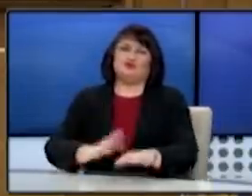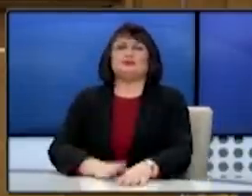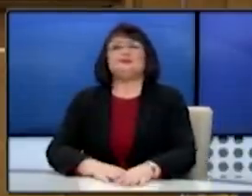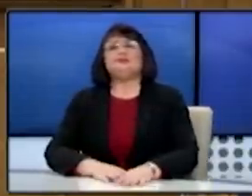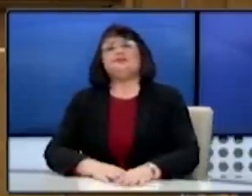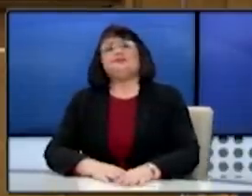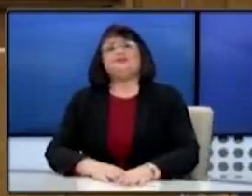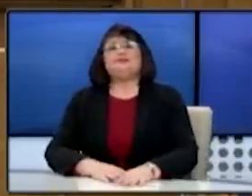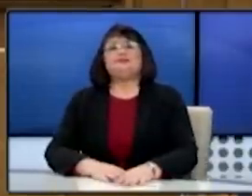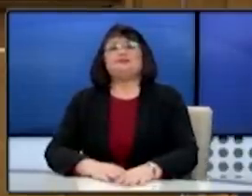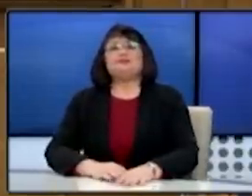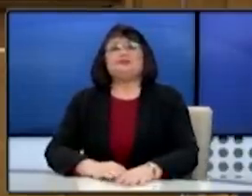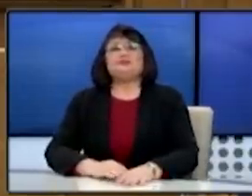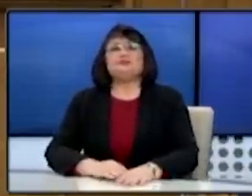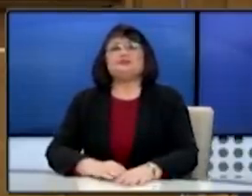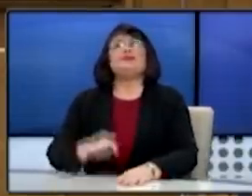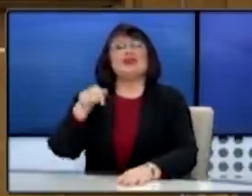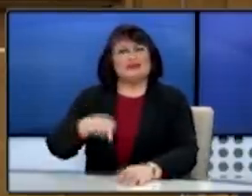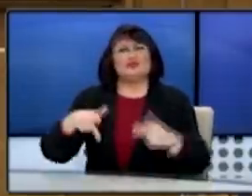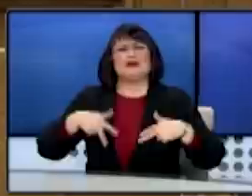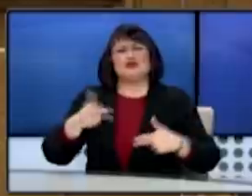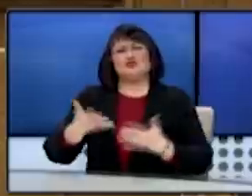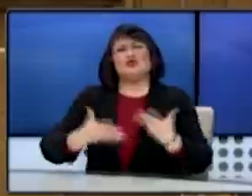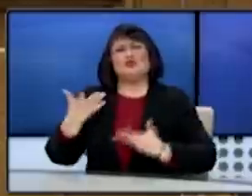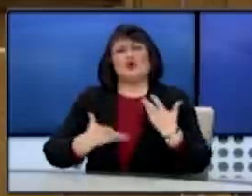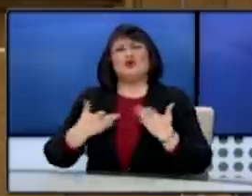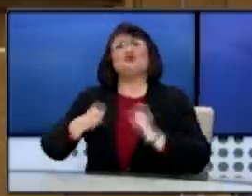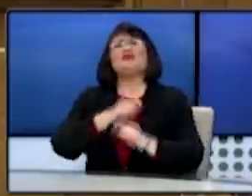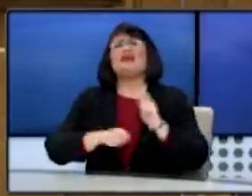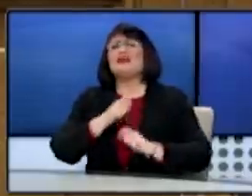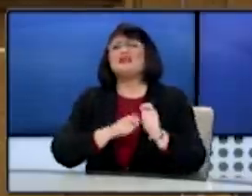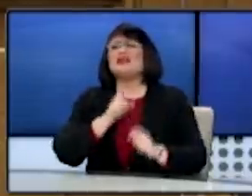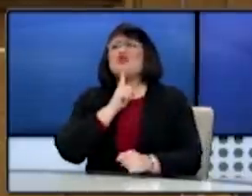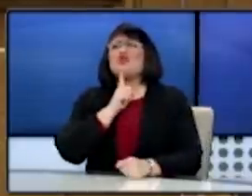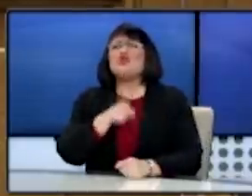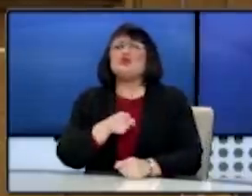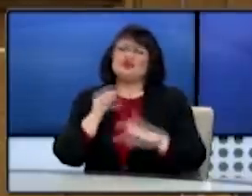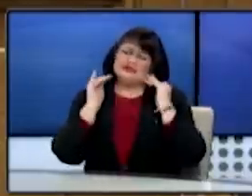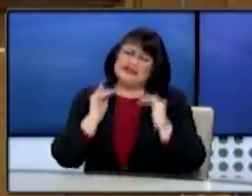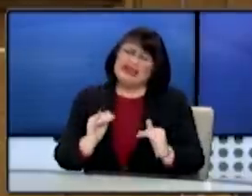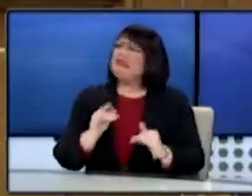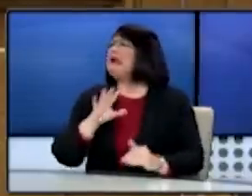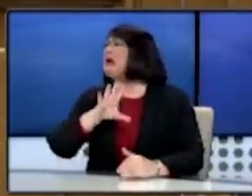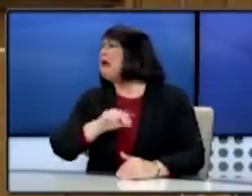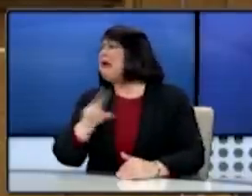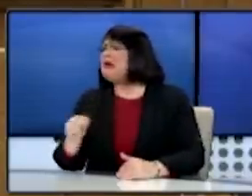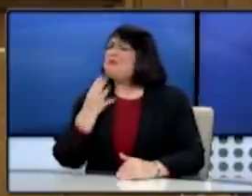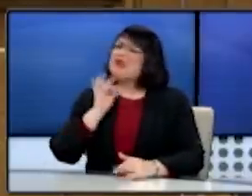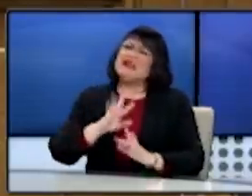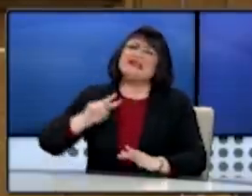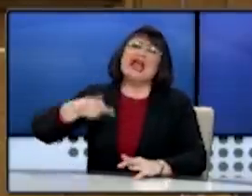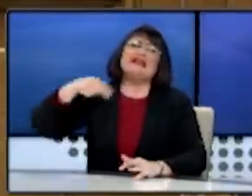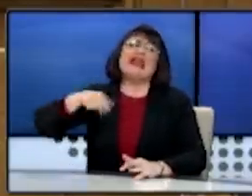Κυρίες και κύριοι, και ο φετινός κρατικός προϋπολογισμός είναι φτιαγμένος από τα ίδια ή παρεμφερή αντιλαϊκά